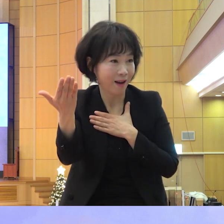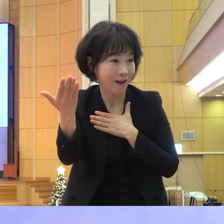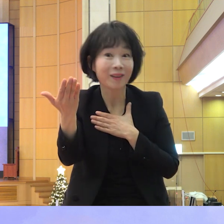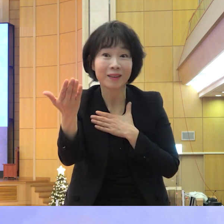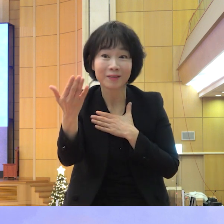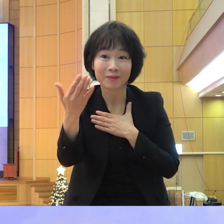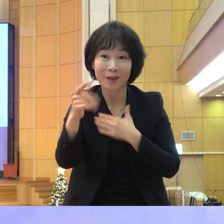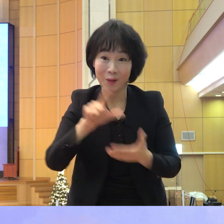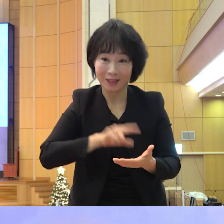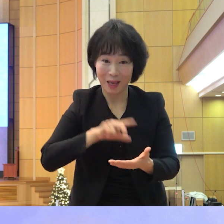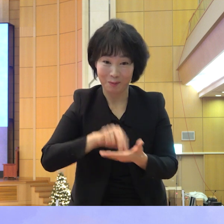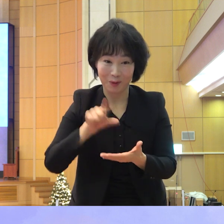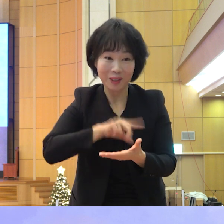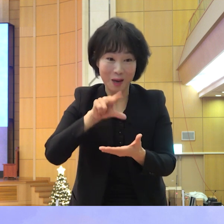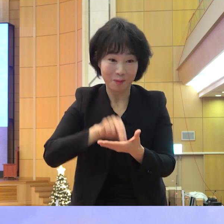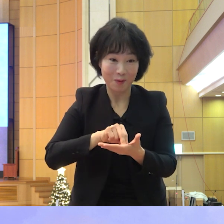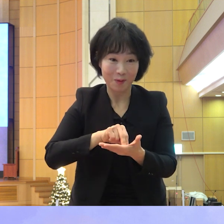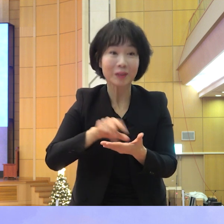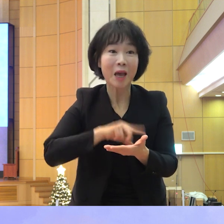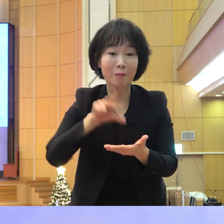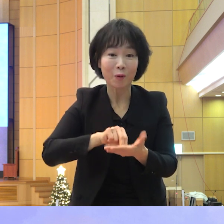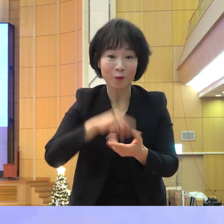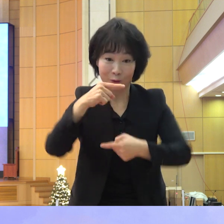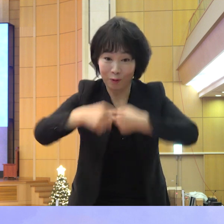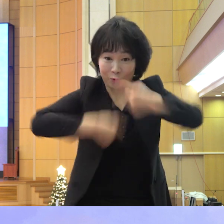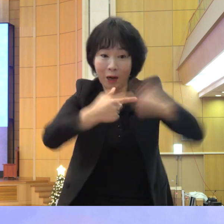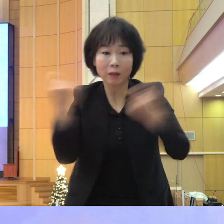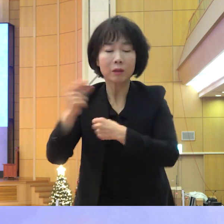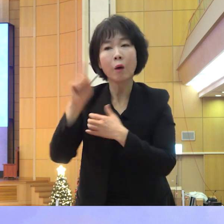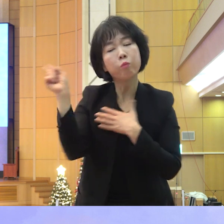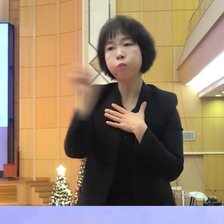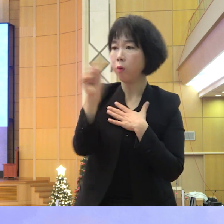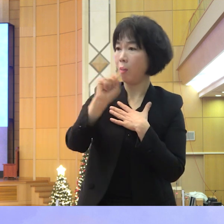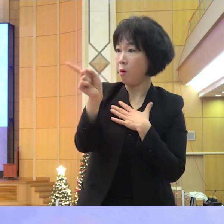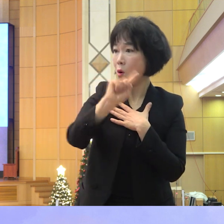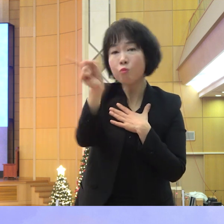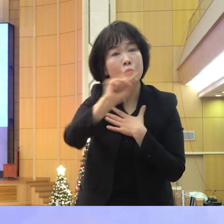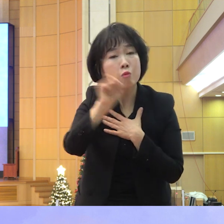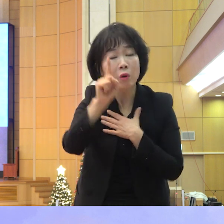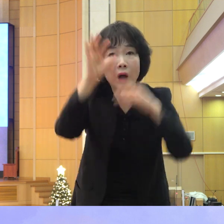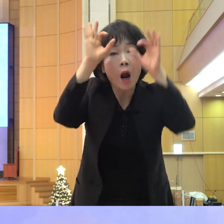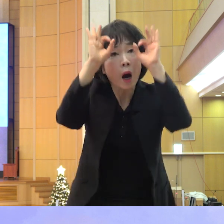아침밥 안 잡수셨어요? 다시 한번 무엇을 보는가?